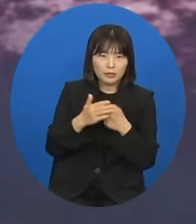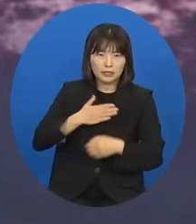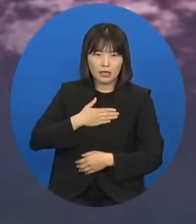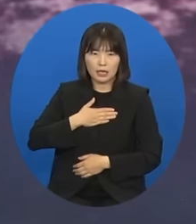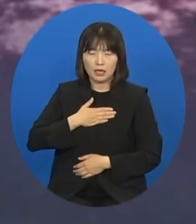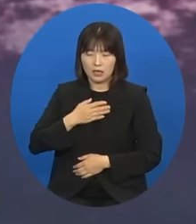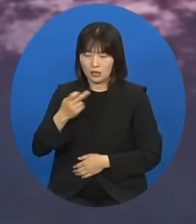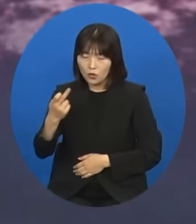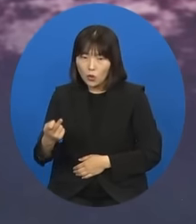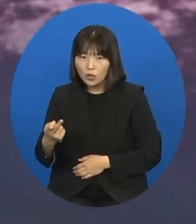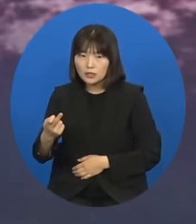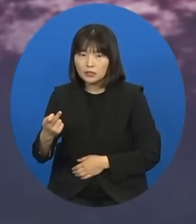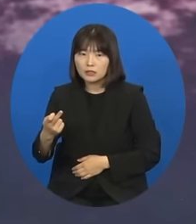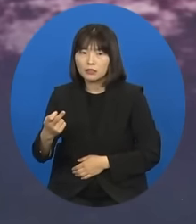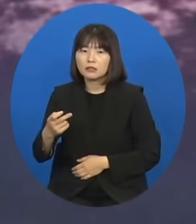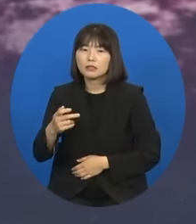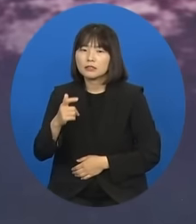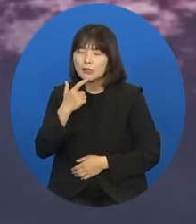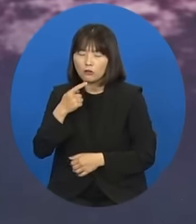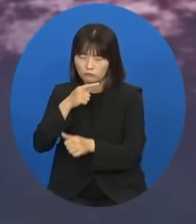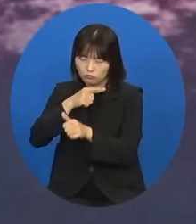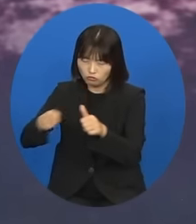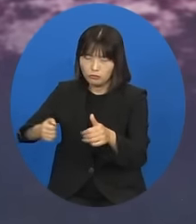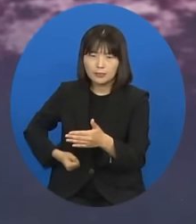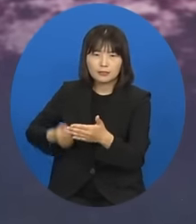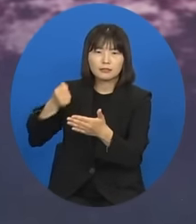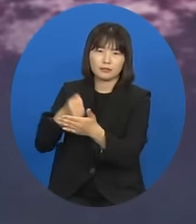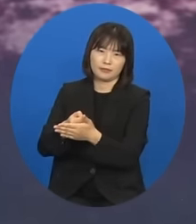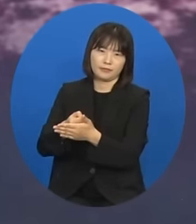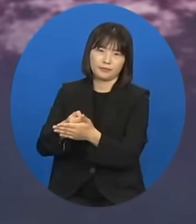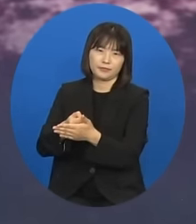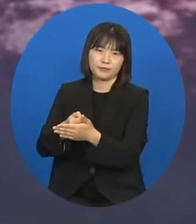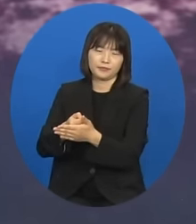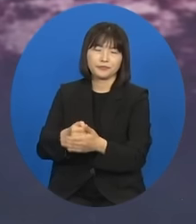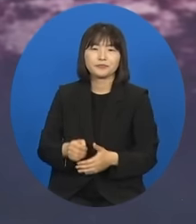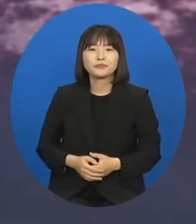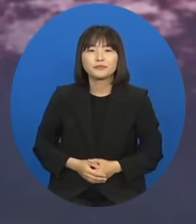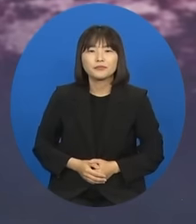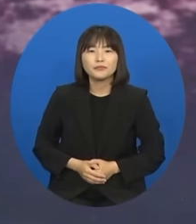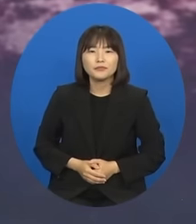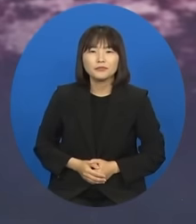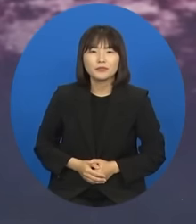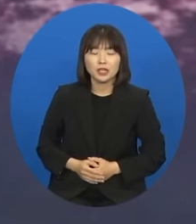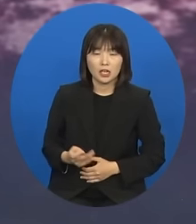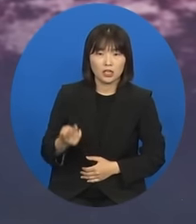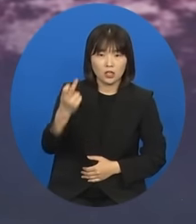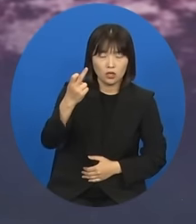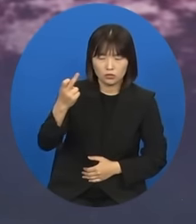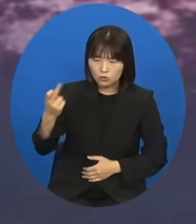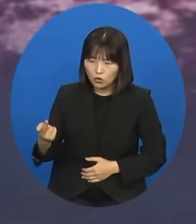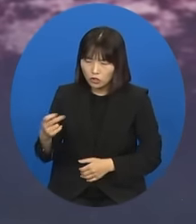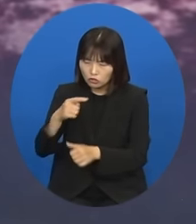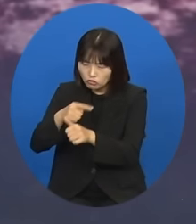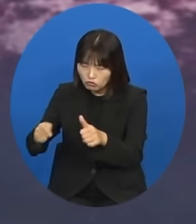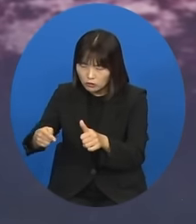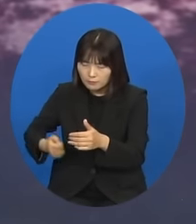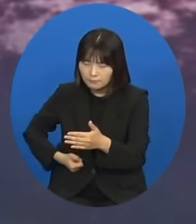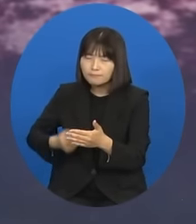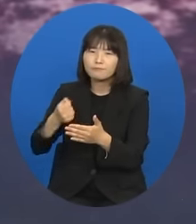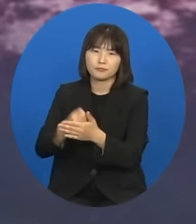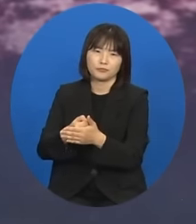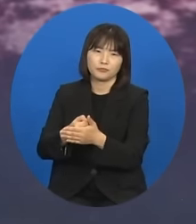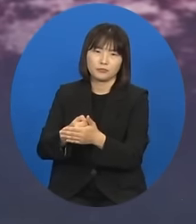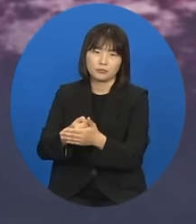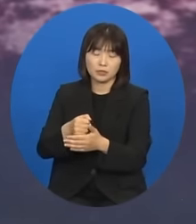아우 야곱을 죽이리라 형이 동생을 죽이겠다 여러분 이게 지금